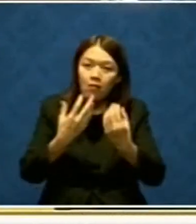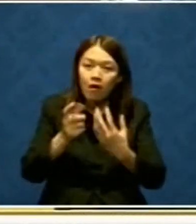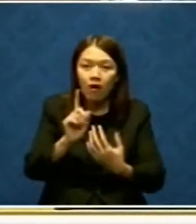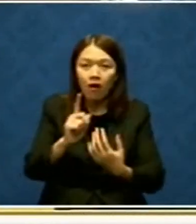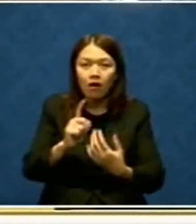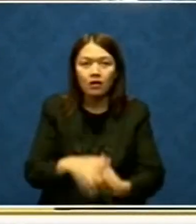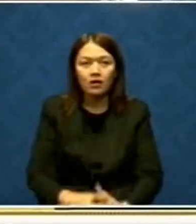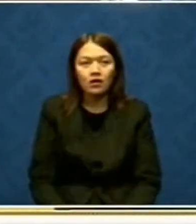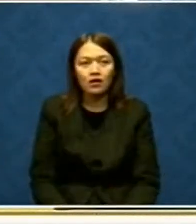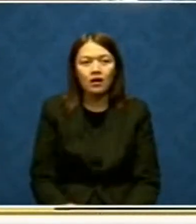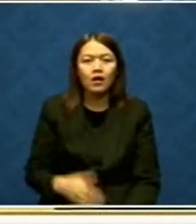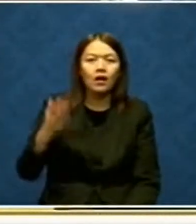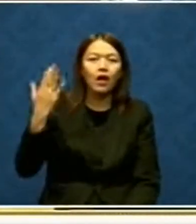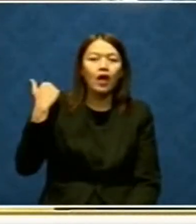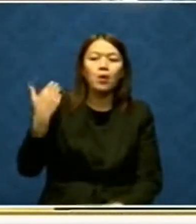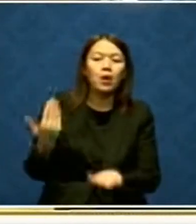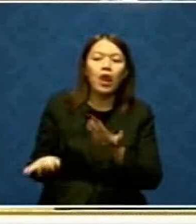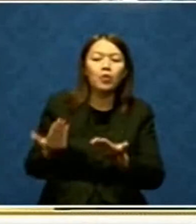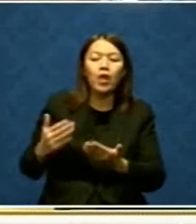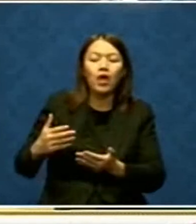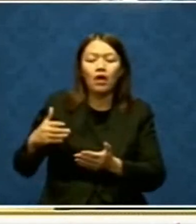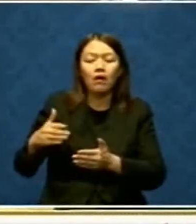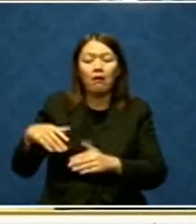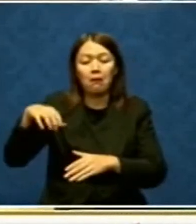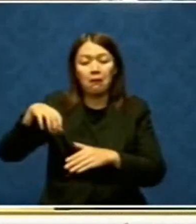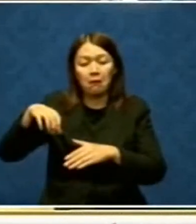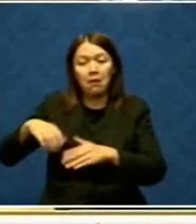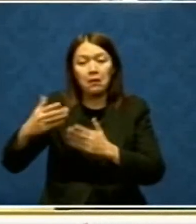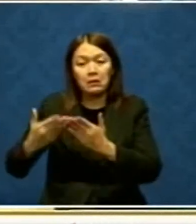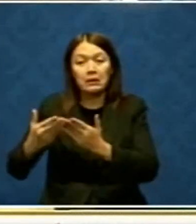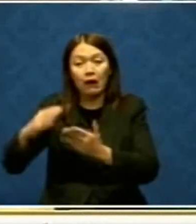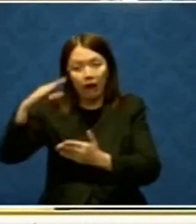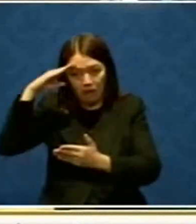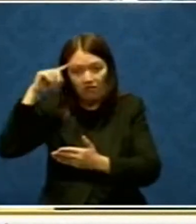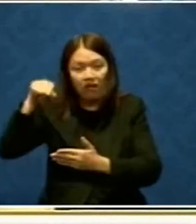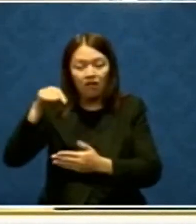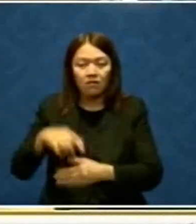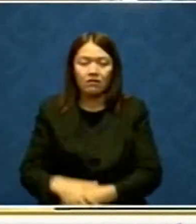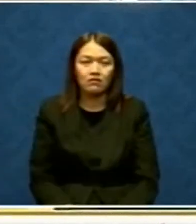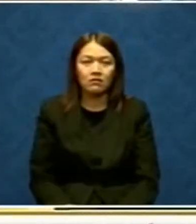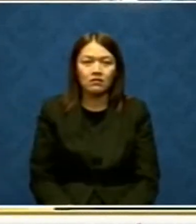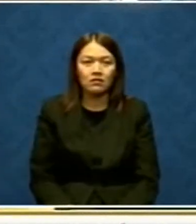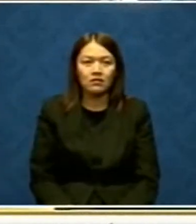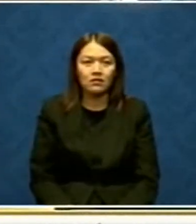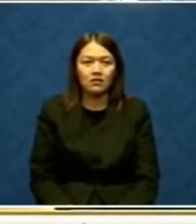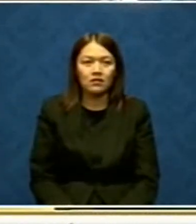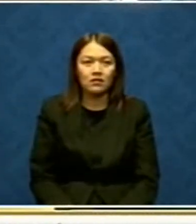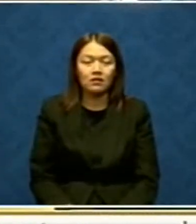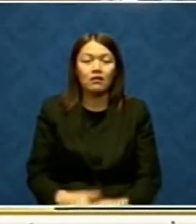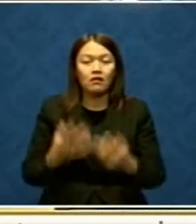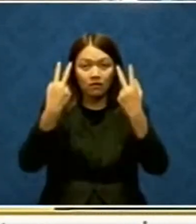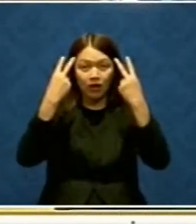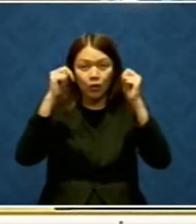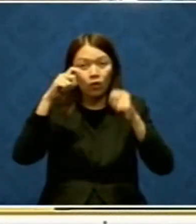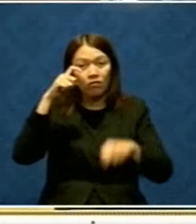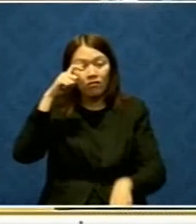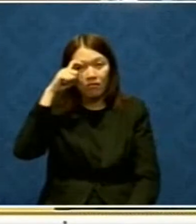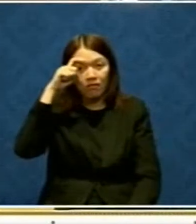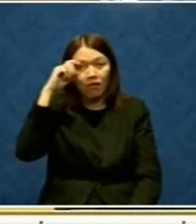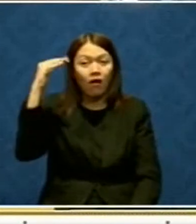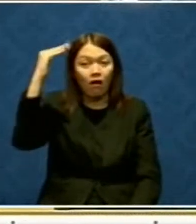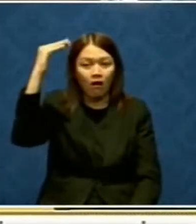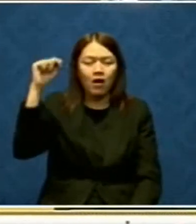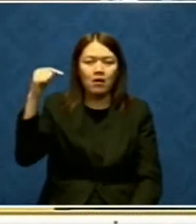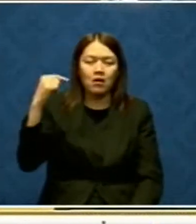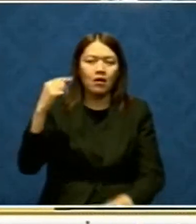ไงเพราะท่านตอบทีไรท่านก็บอกแล้วแต่กองทัพเรืออยู่นั่นแหละแล้วที่ล่าสุดเนี่ยท่านนายกรัฐมนตรีท่านอภิปร